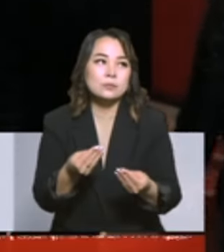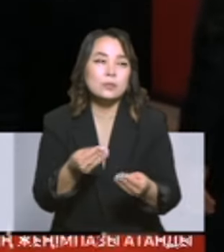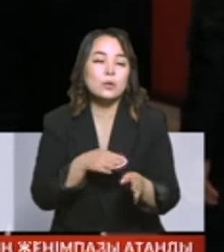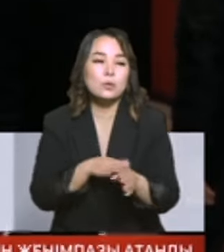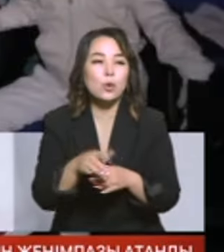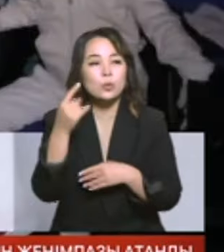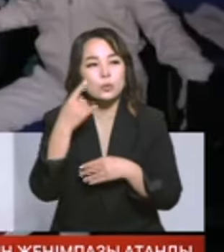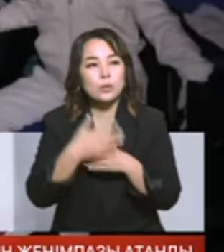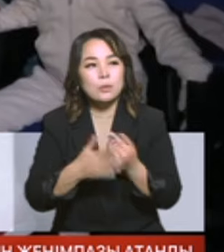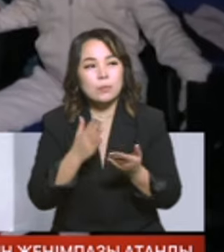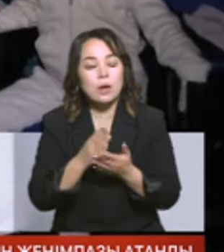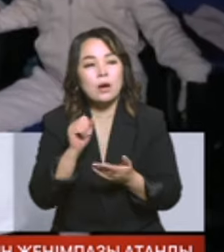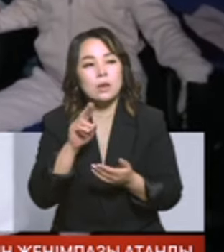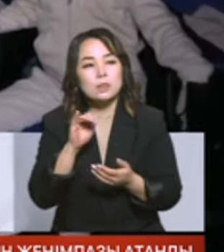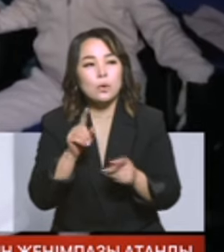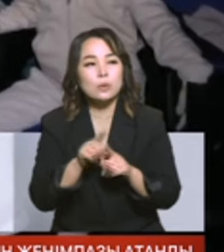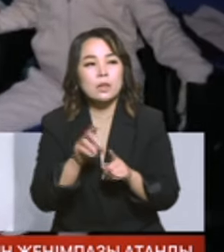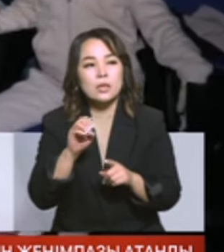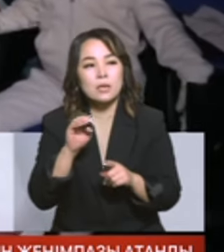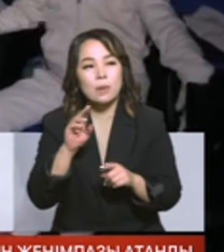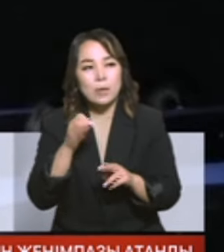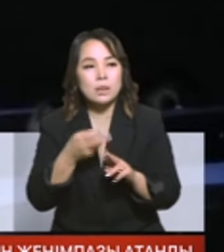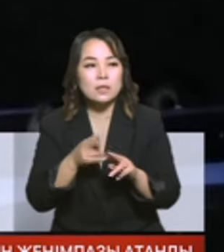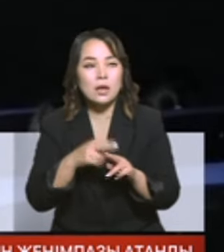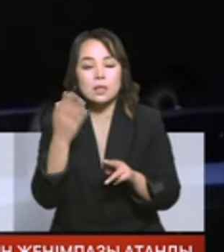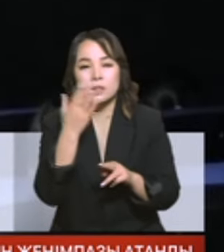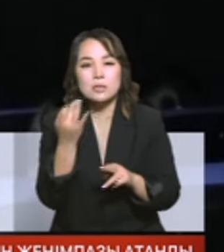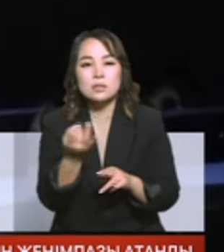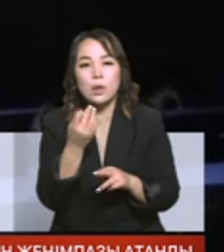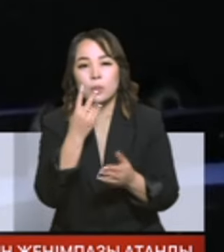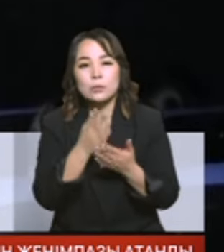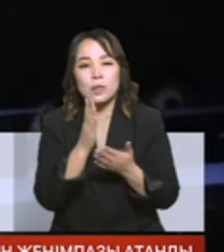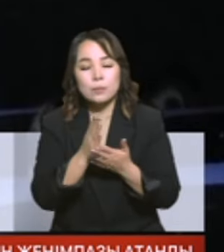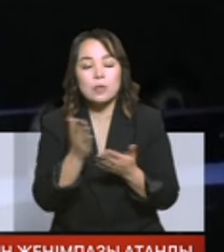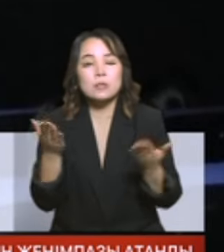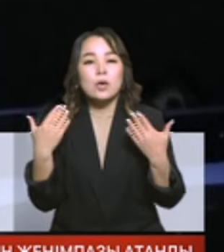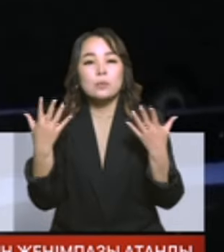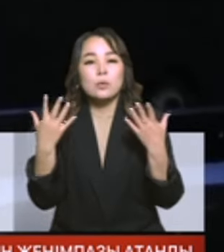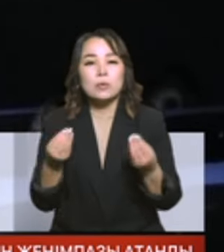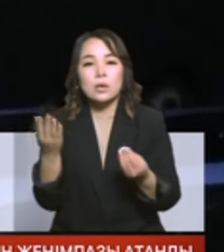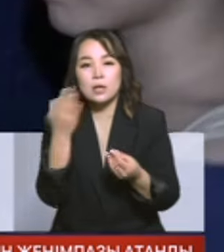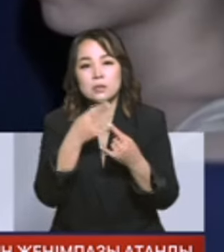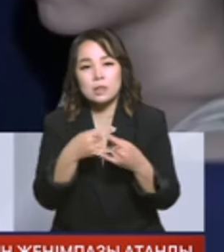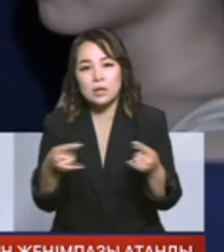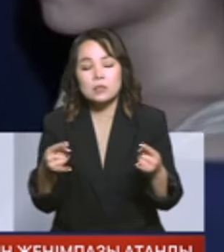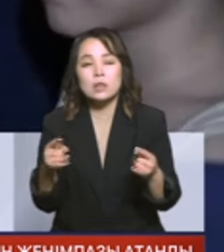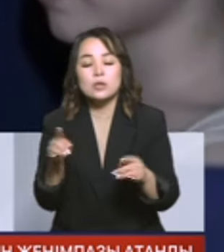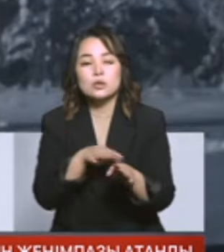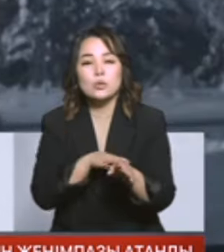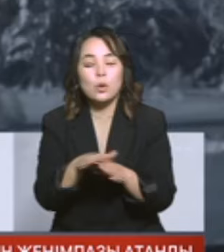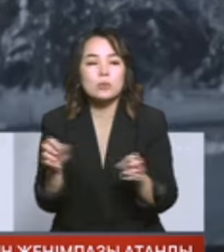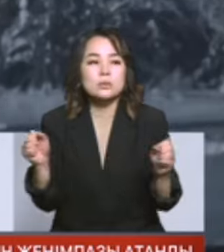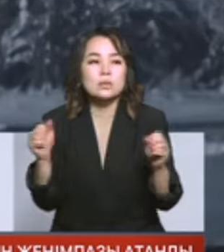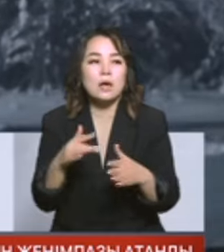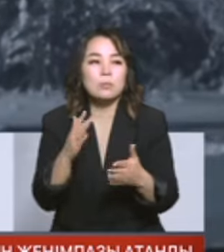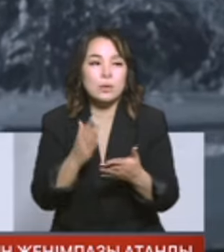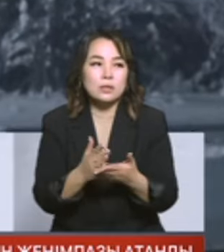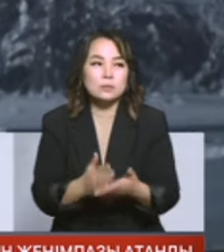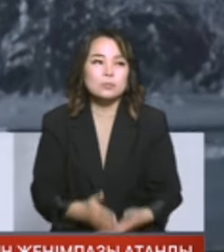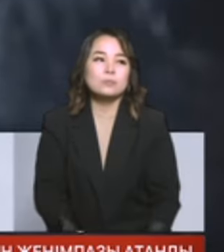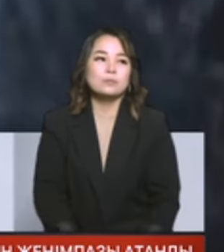толық түсінуі. Ақтауда да Еркебай фильміне қызыққандар көп. Демалыс күндері кинотеатрлар лық толы.